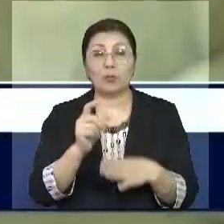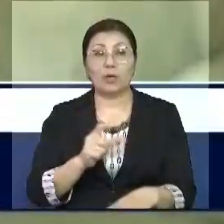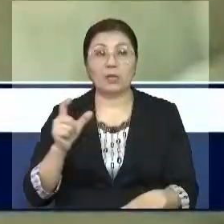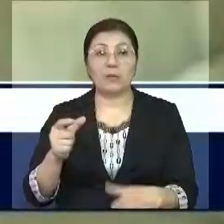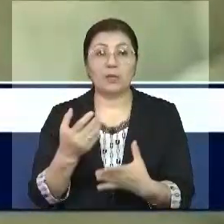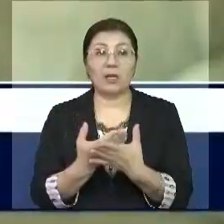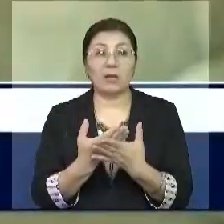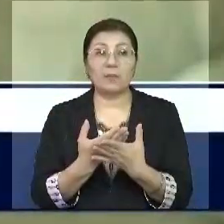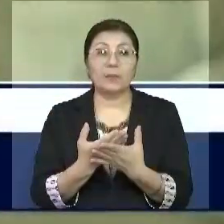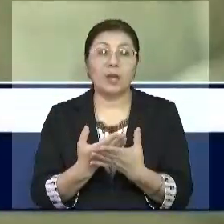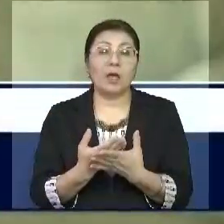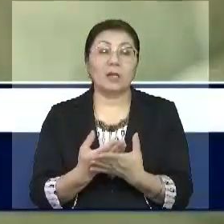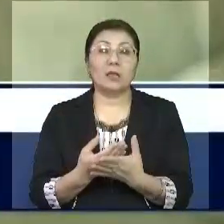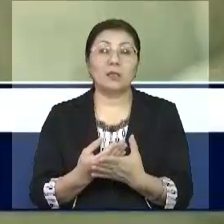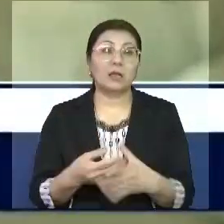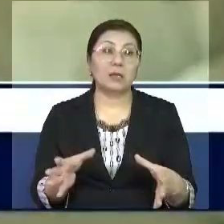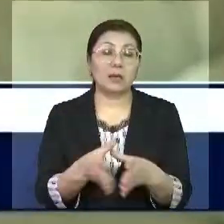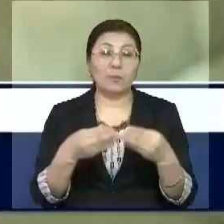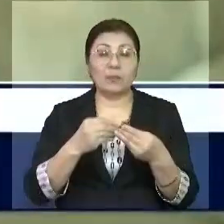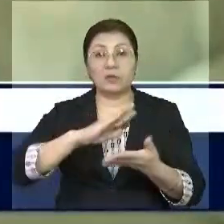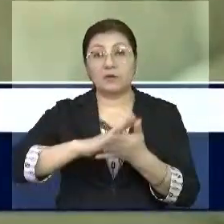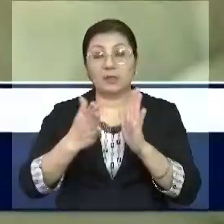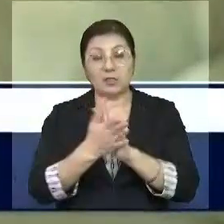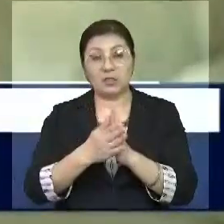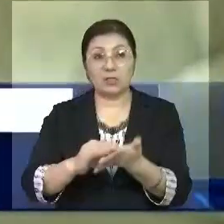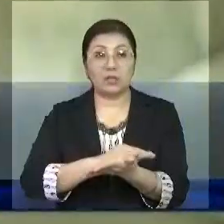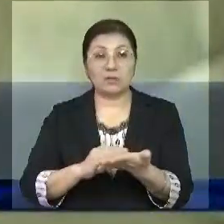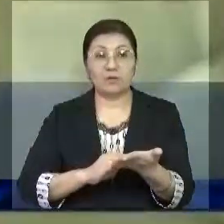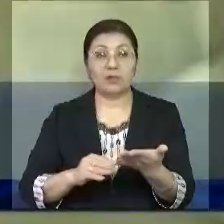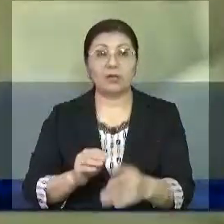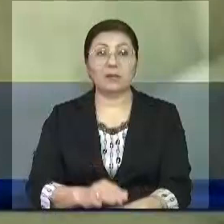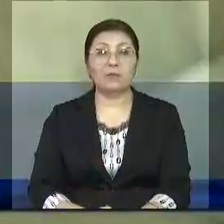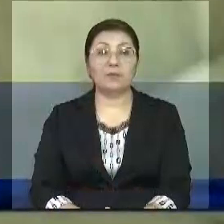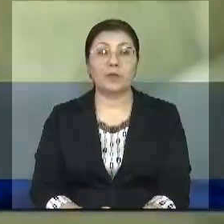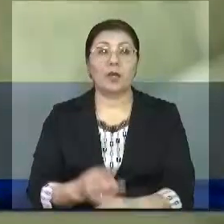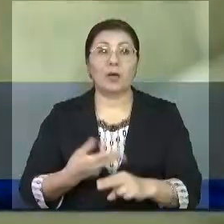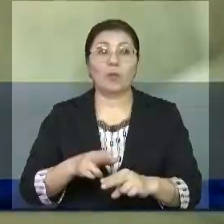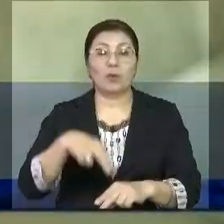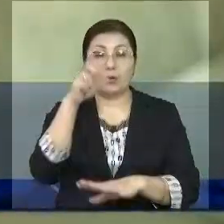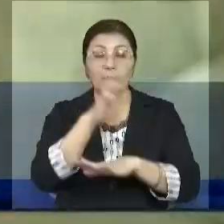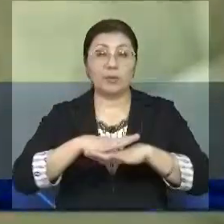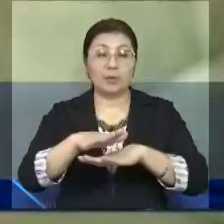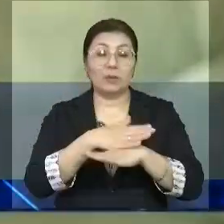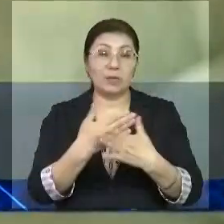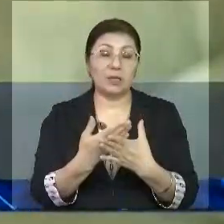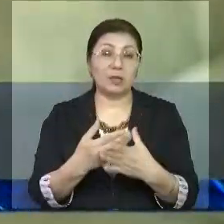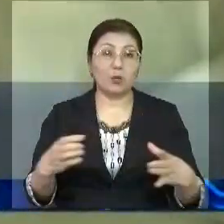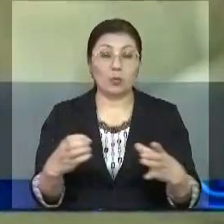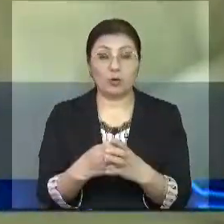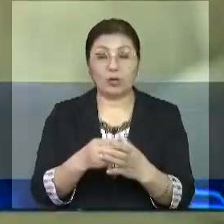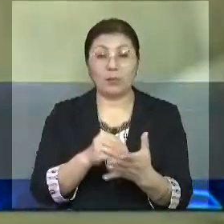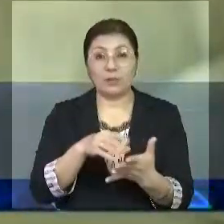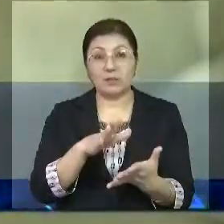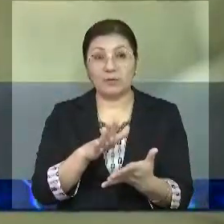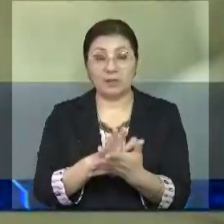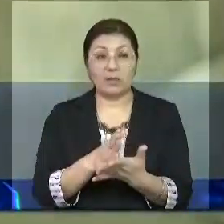кезінде Еуропадағыдай неке шартын бекітеді. Ал медиаторлар мүлікті бөлуге қатысты келісім бекітеміз. Бұл мемлекеттік органдар арқылы бекітіледі. Мүлікті бөлу